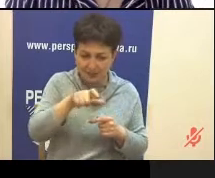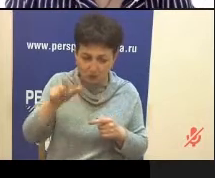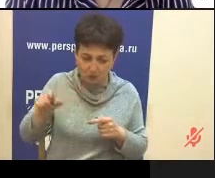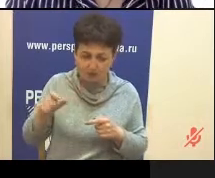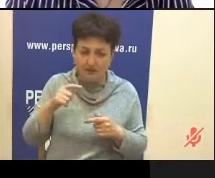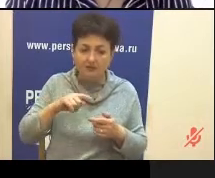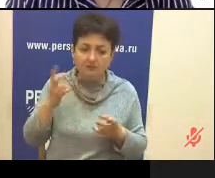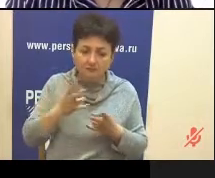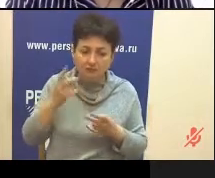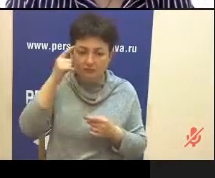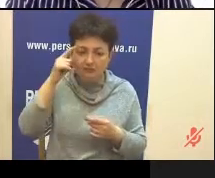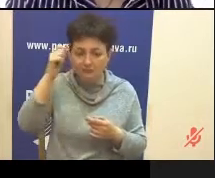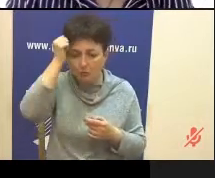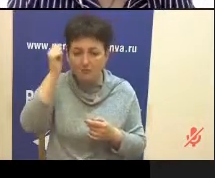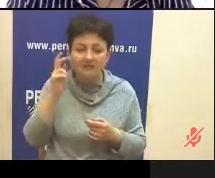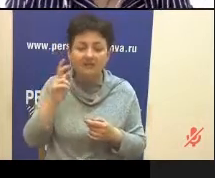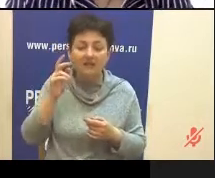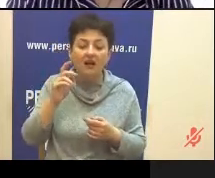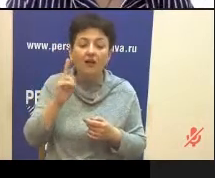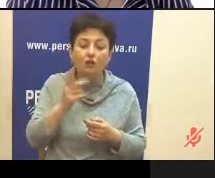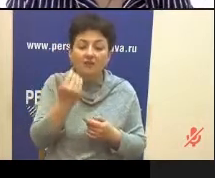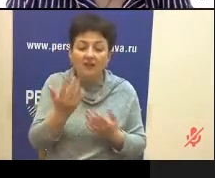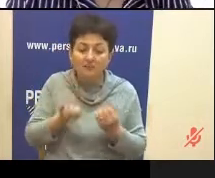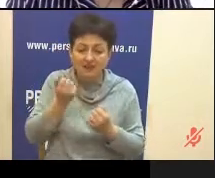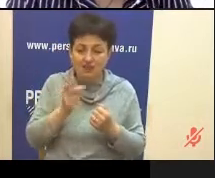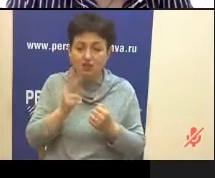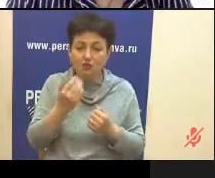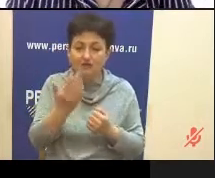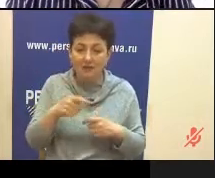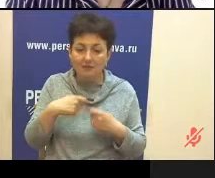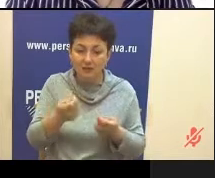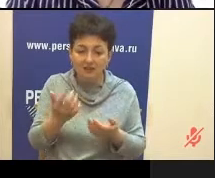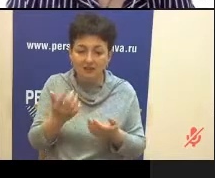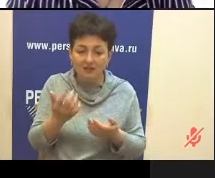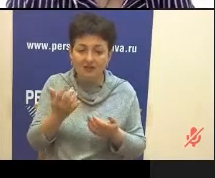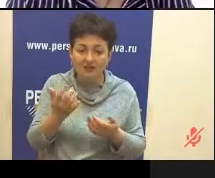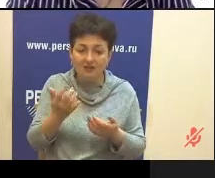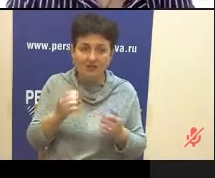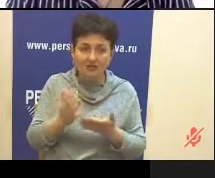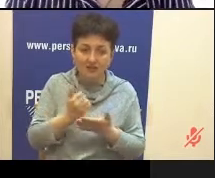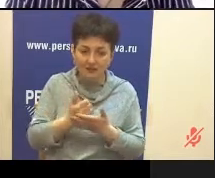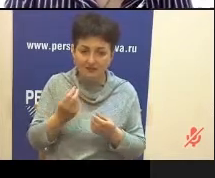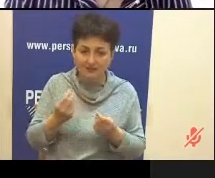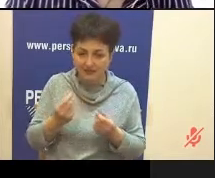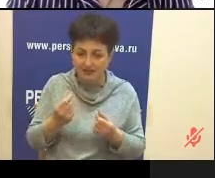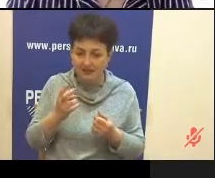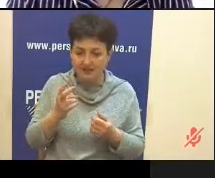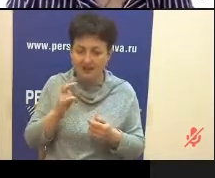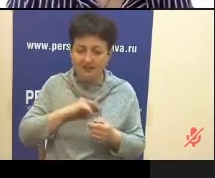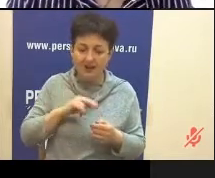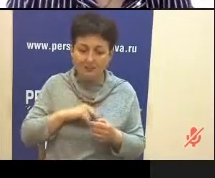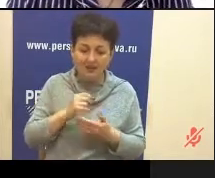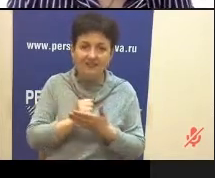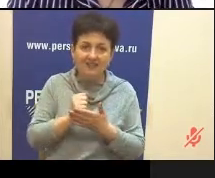но стоит помнить о том, кто вас поддерживает, кто вам дает возможность зарабатывать деньги, нарабатывать